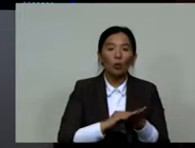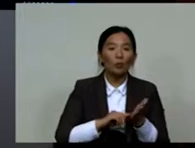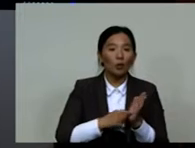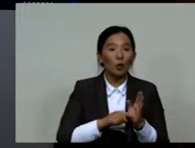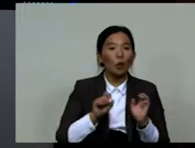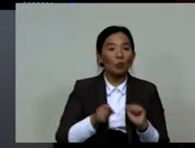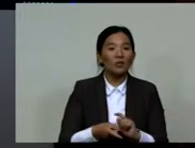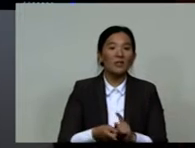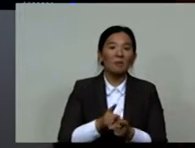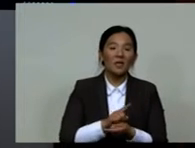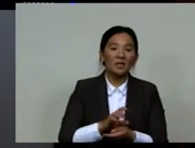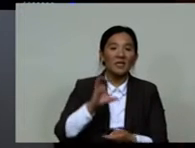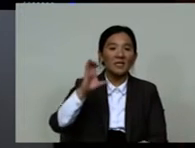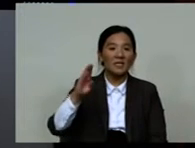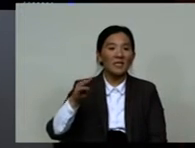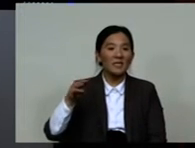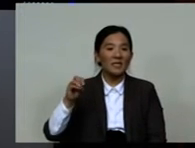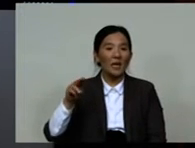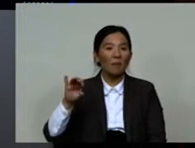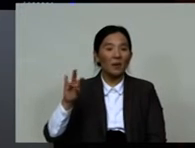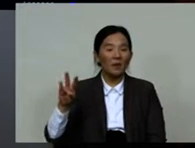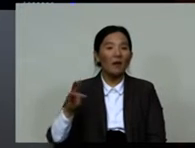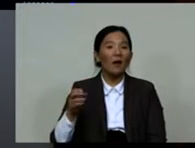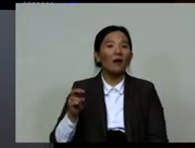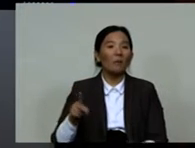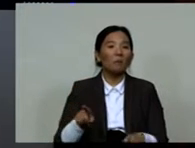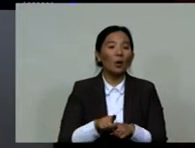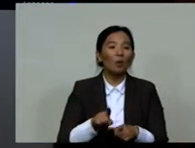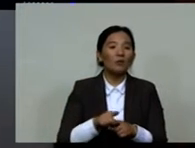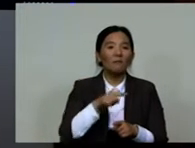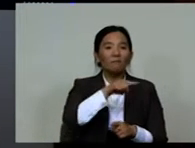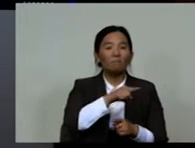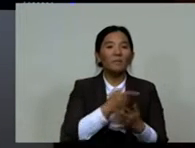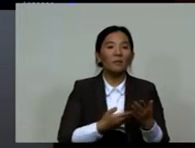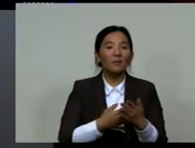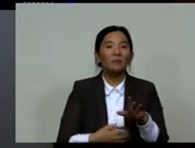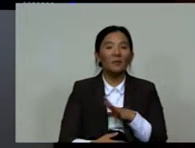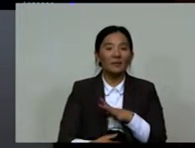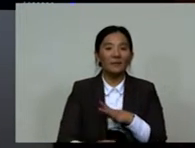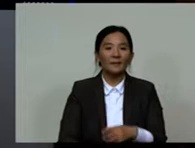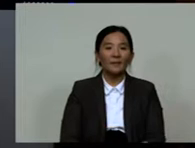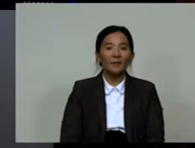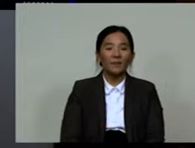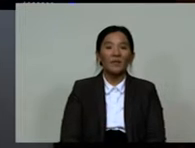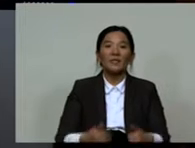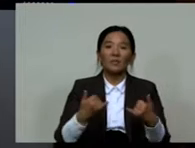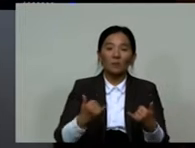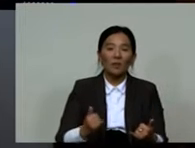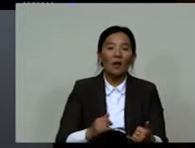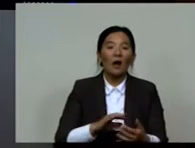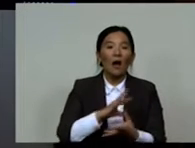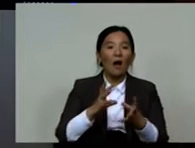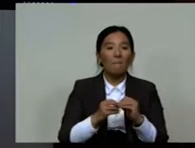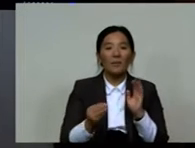можете заменить со степенью, да? Как в данном примере. А теперь обозначьте